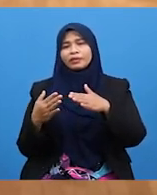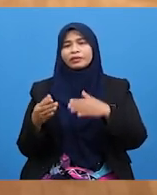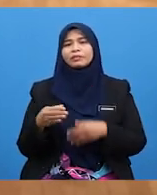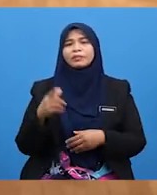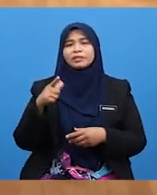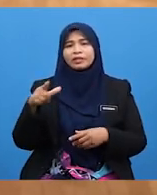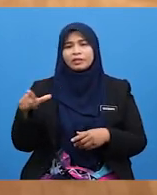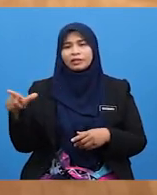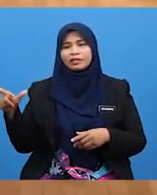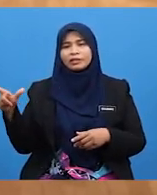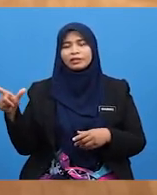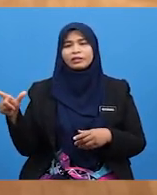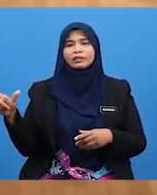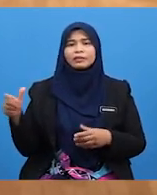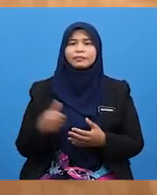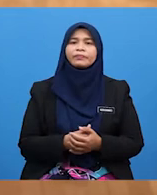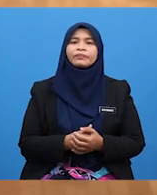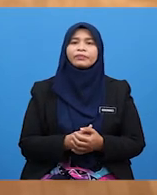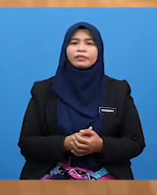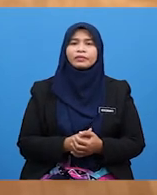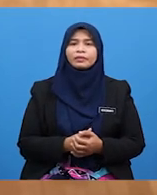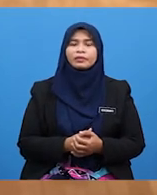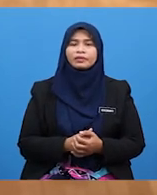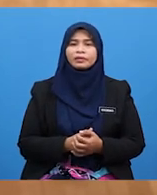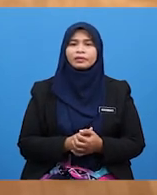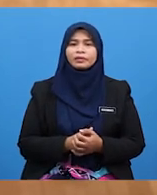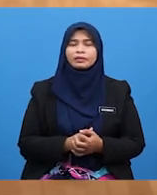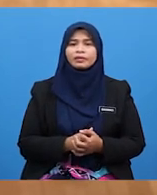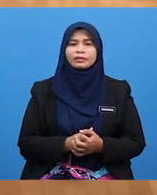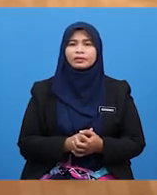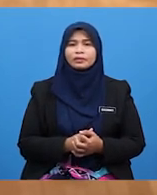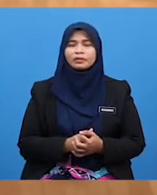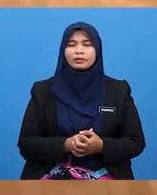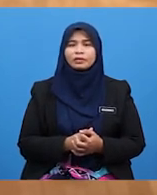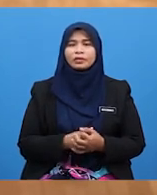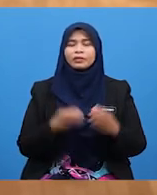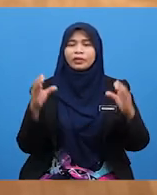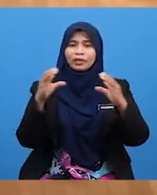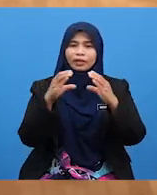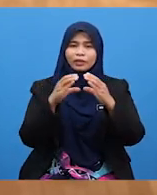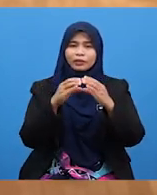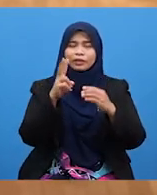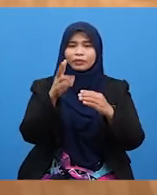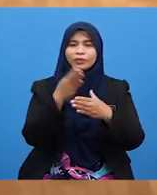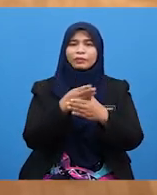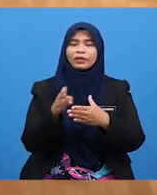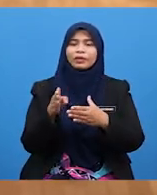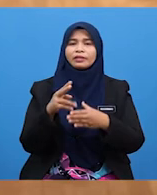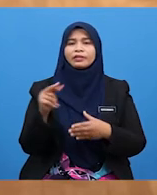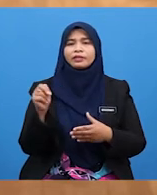abulah. Ada dua. Abulah, satu. Dua. Okey, kita gabungkan. Dia ada dua bahagian.